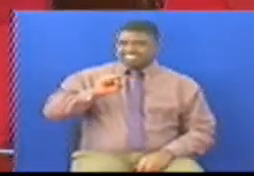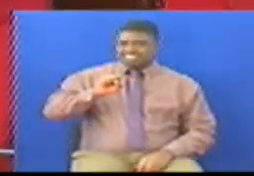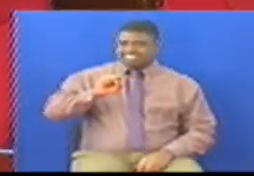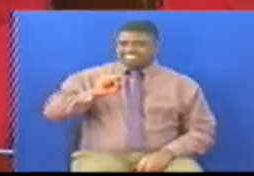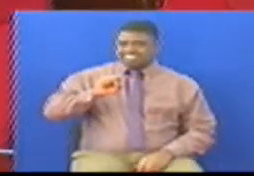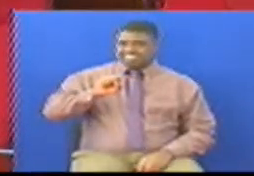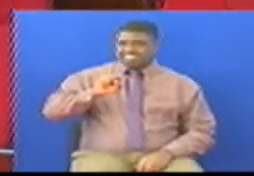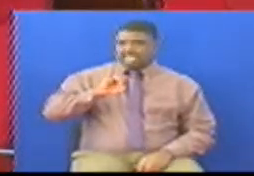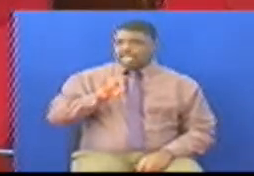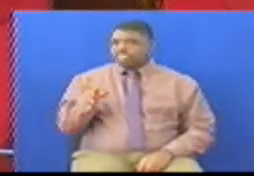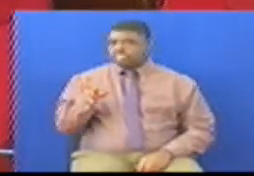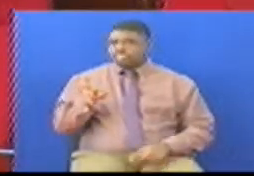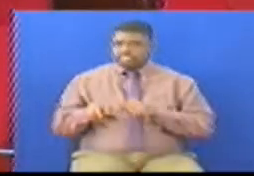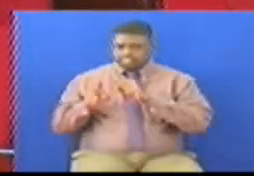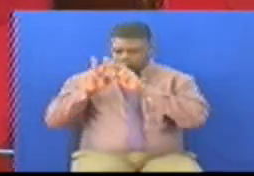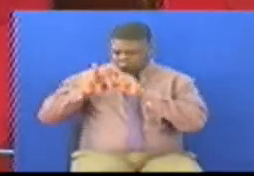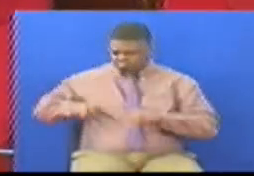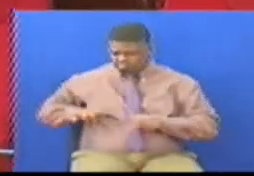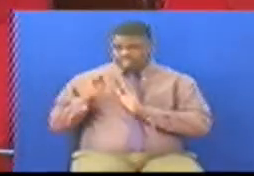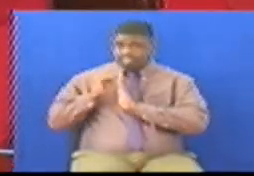mwaka wa fedha unaoishia